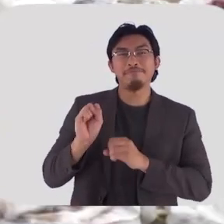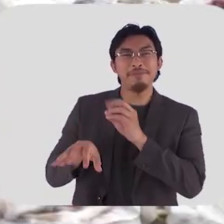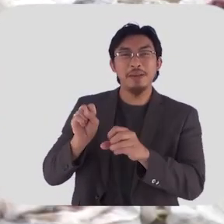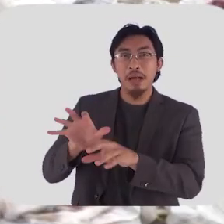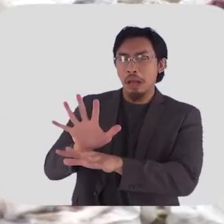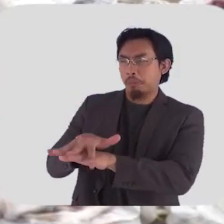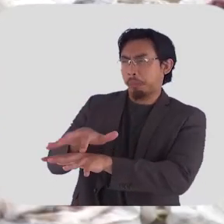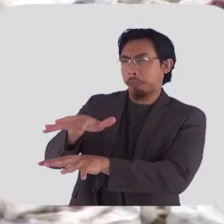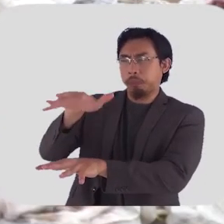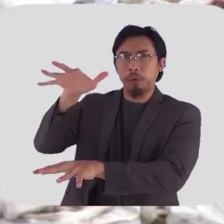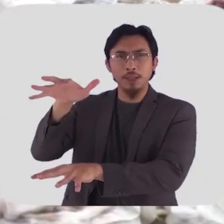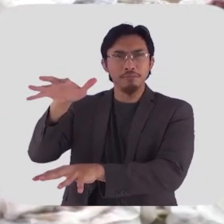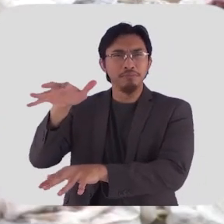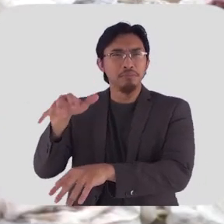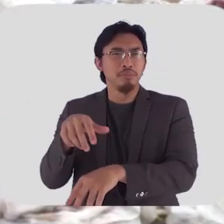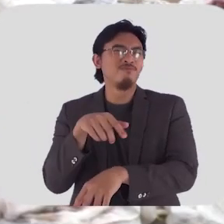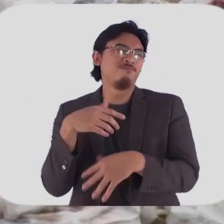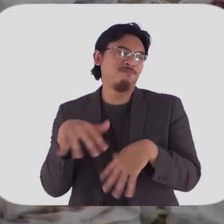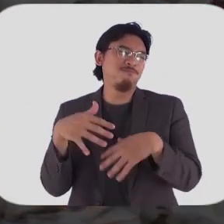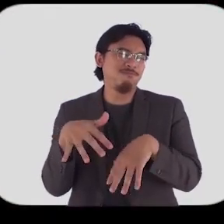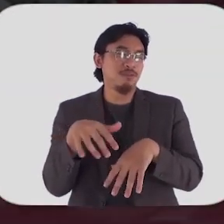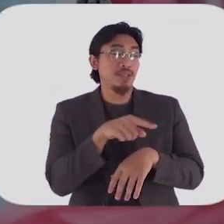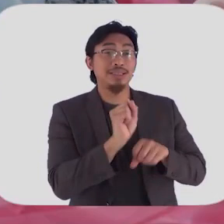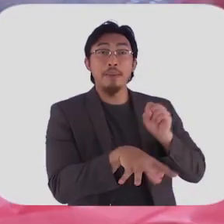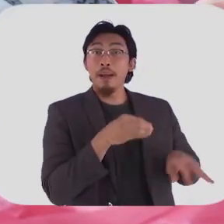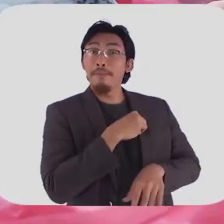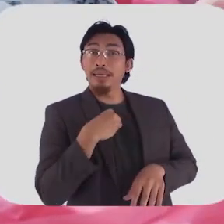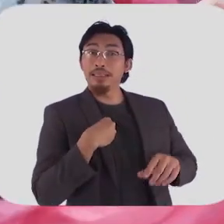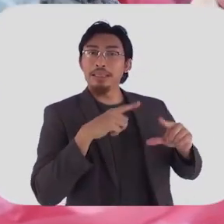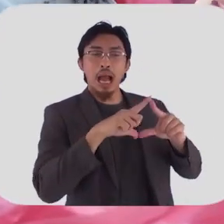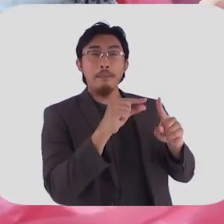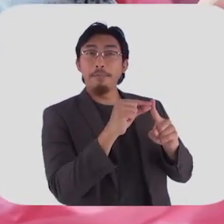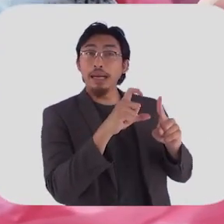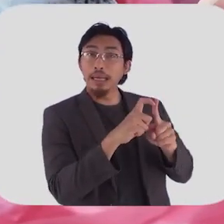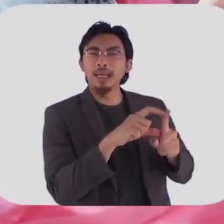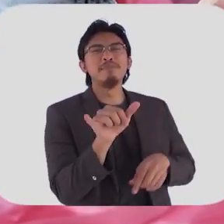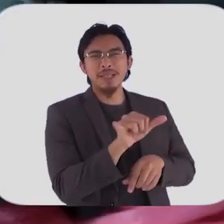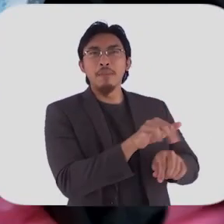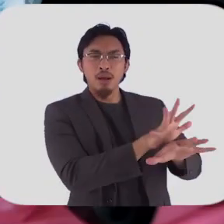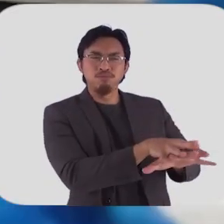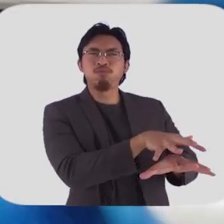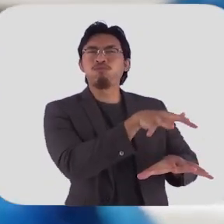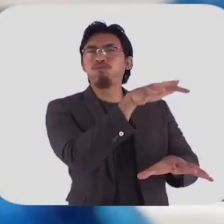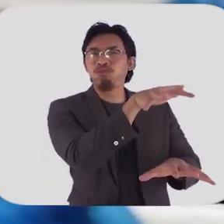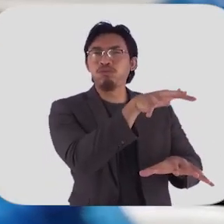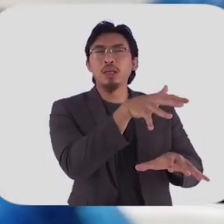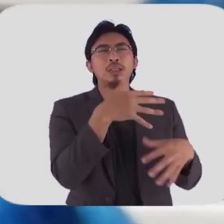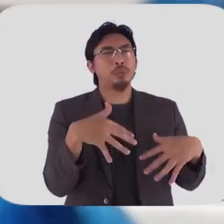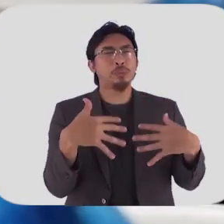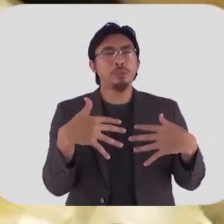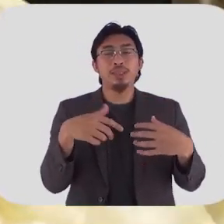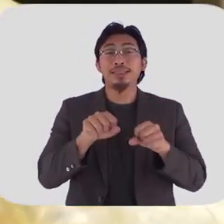Limbah organik dan non-organik terbengkalai di pasar. Limbah medis sekali pakai dan limbah APD pun tak luput menambah tekanan pada